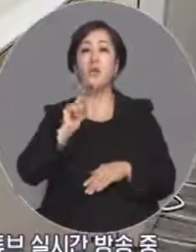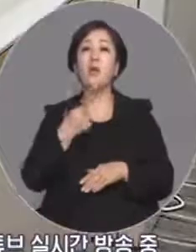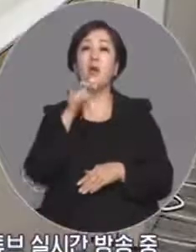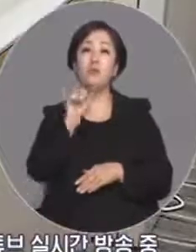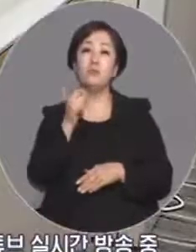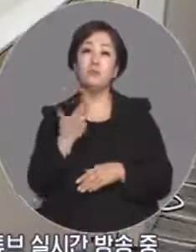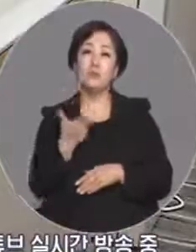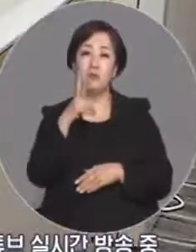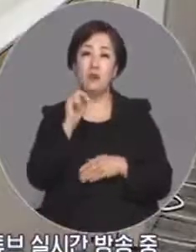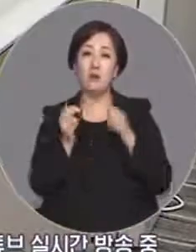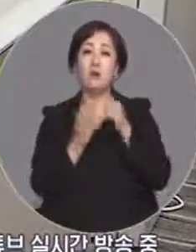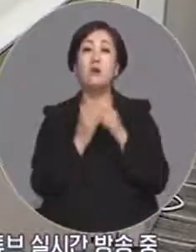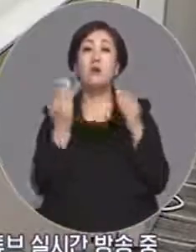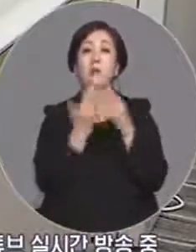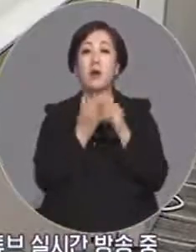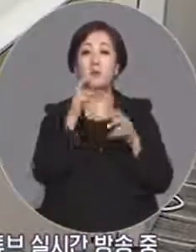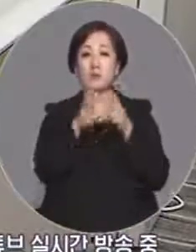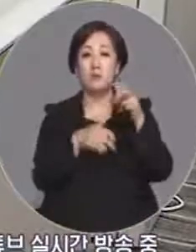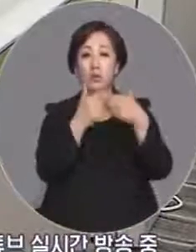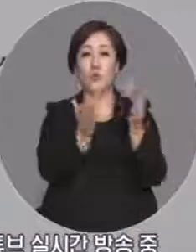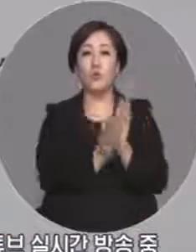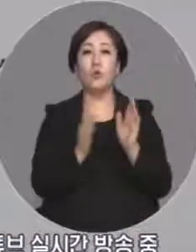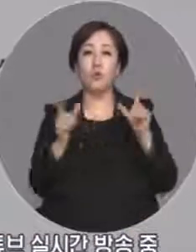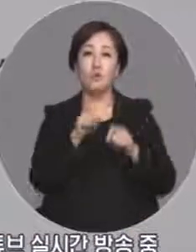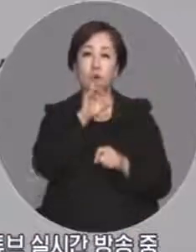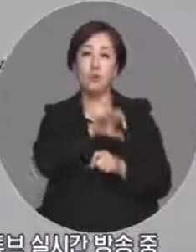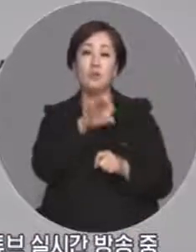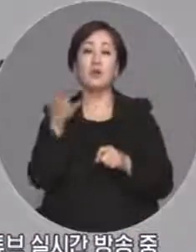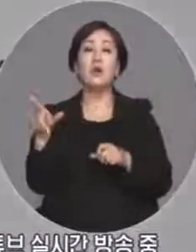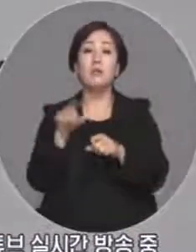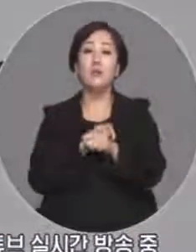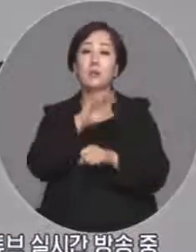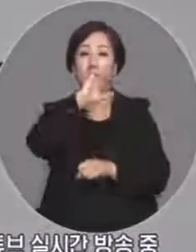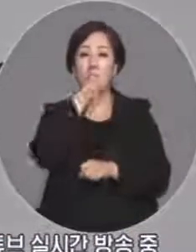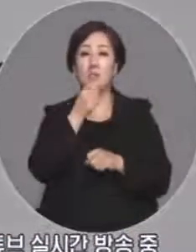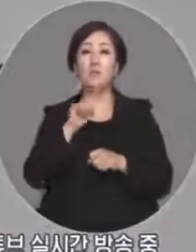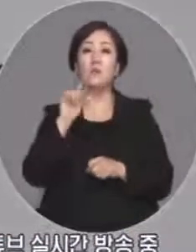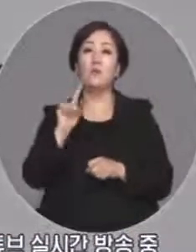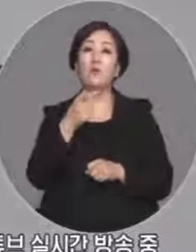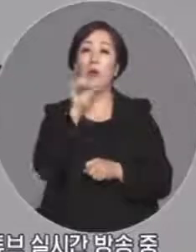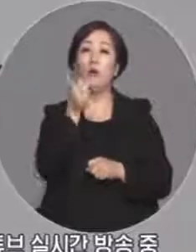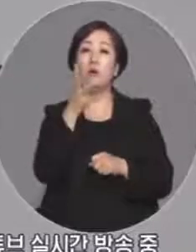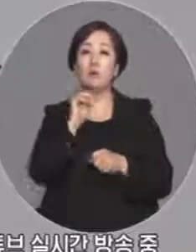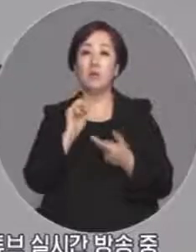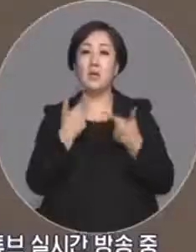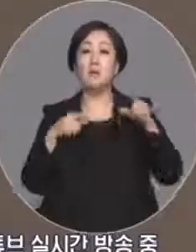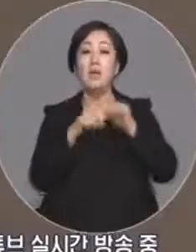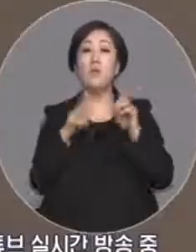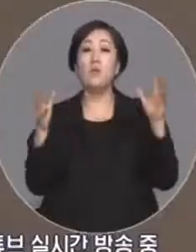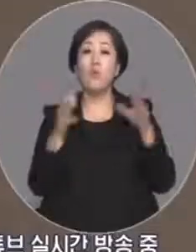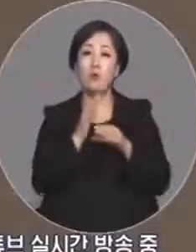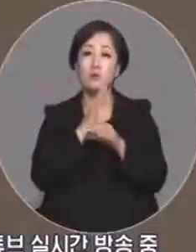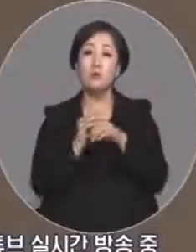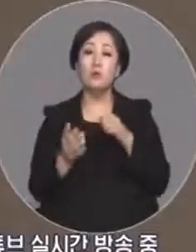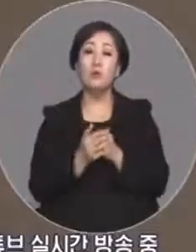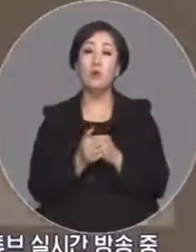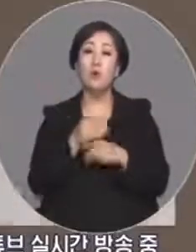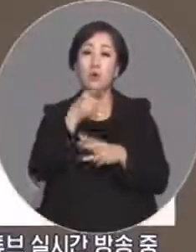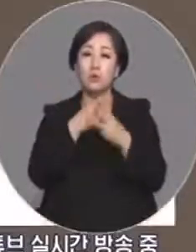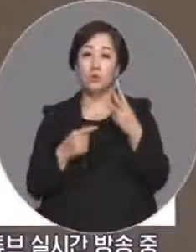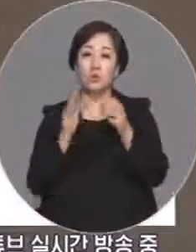원, 발전소 주변 지역 지원 특별회계 52억 원이 포함됐습니다. 국민